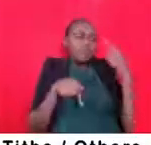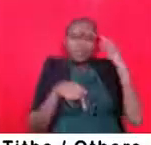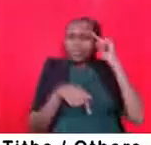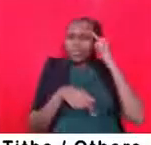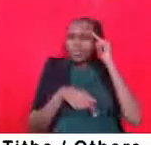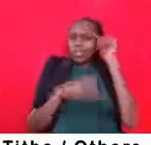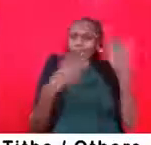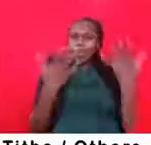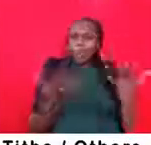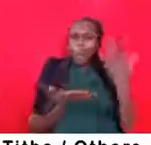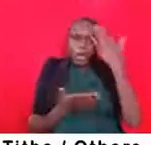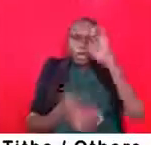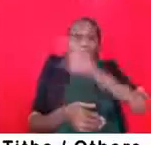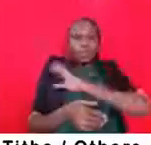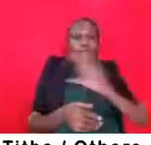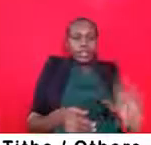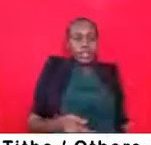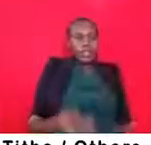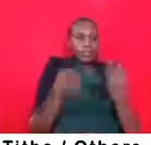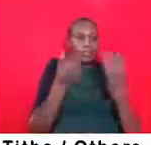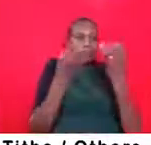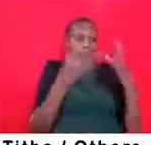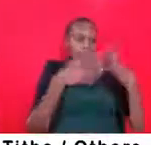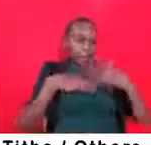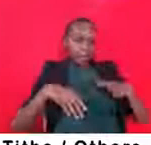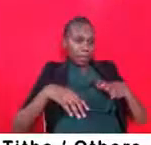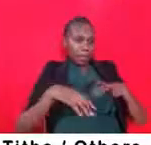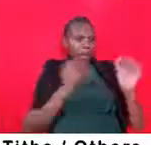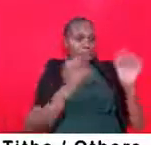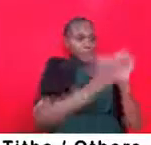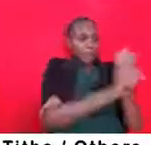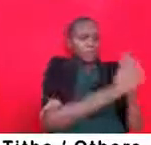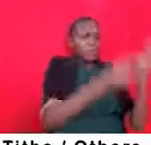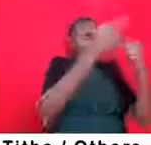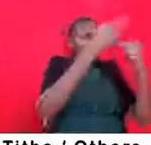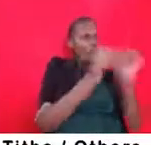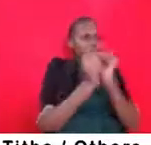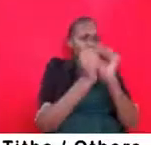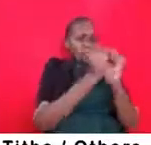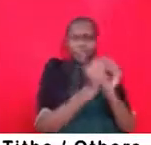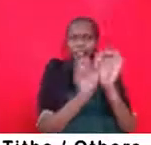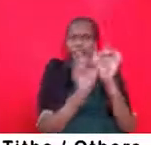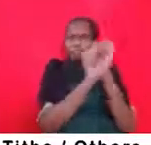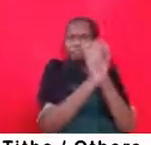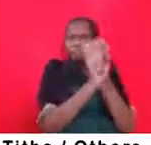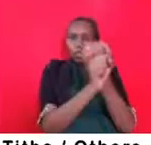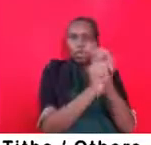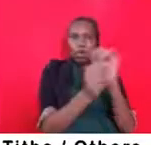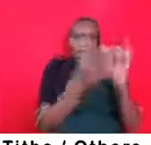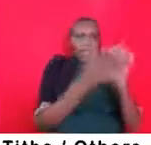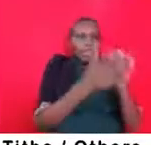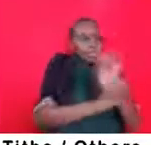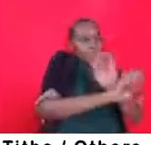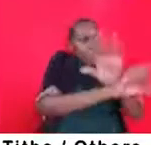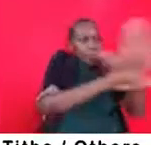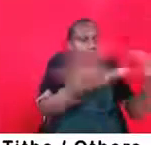kwamba Wakristiano ama watu wa Mungu hawawezi wakakusanyika pamoja. Ili wasifanye